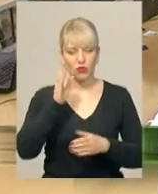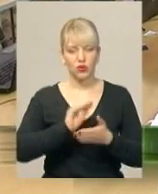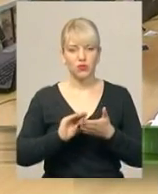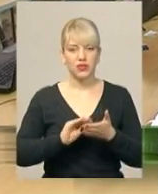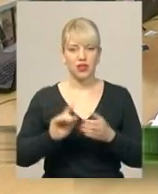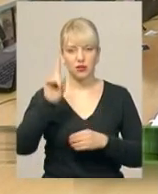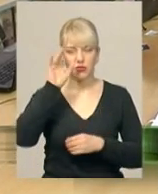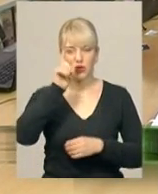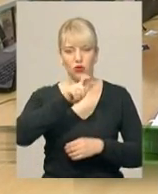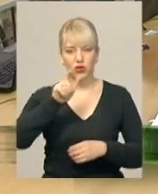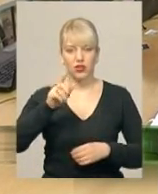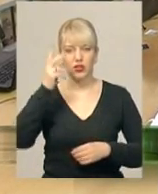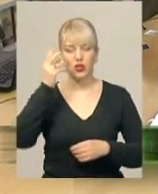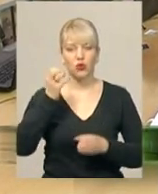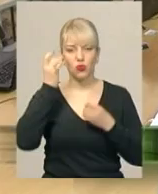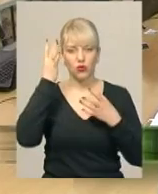Музика